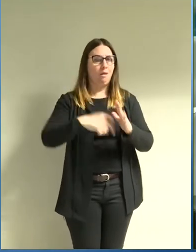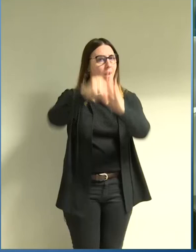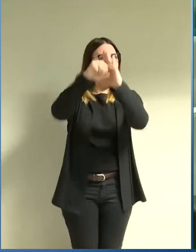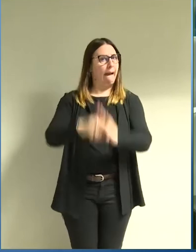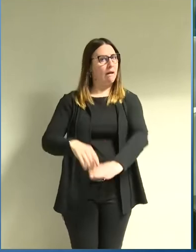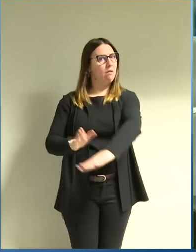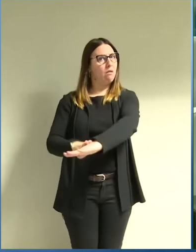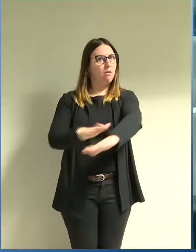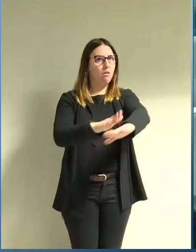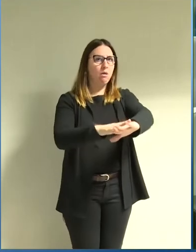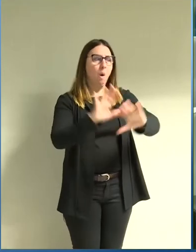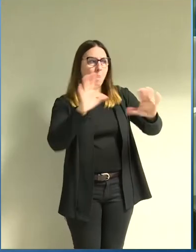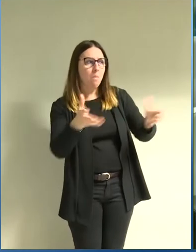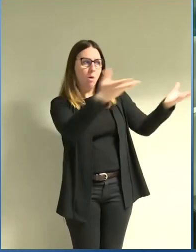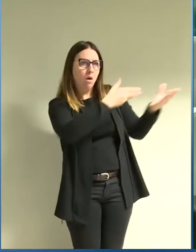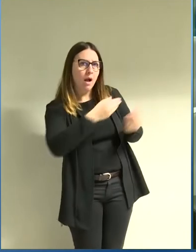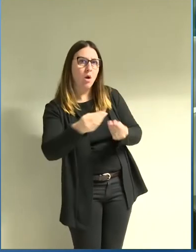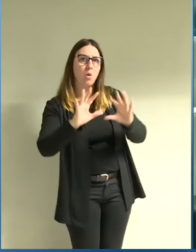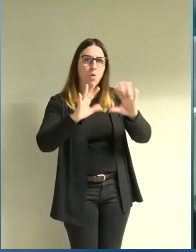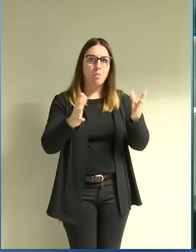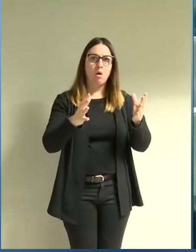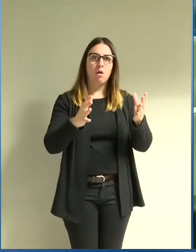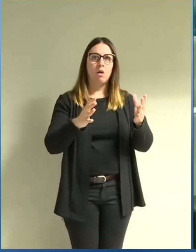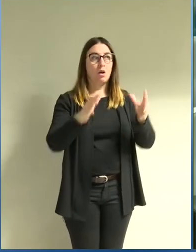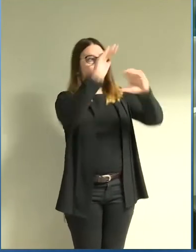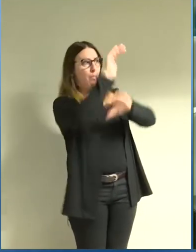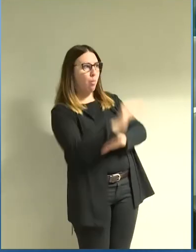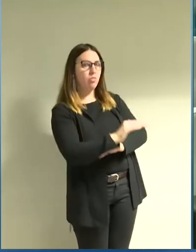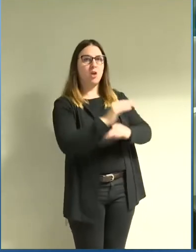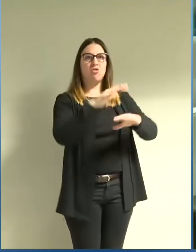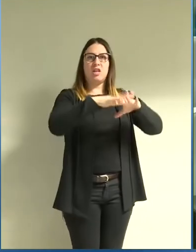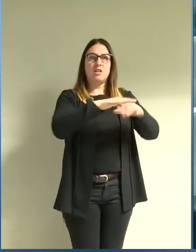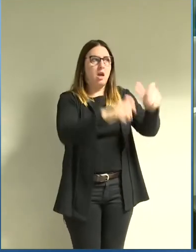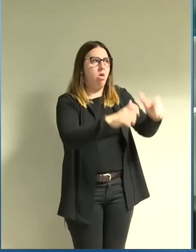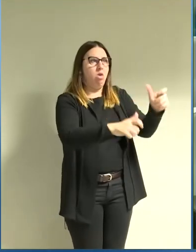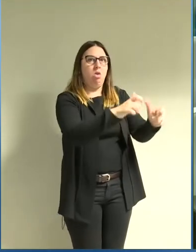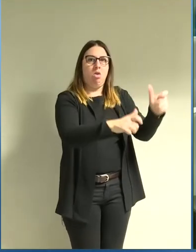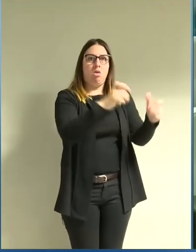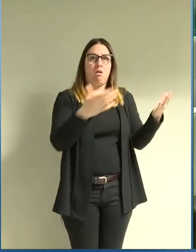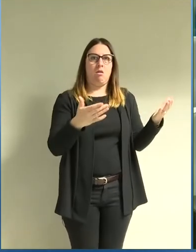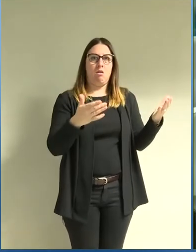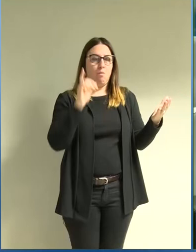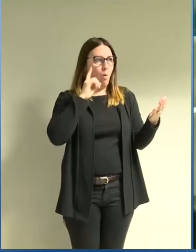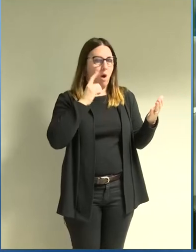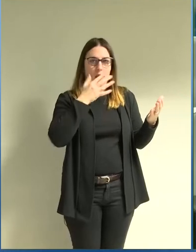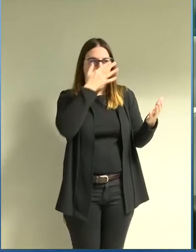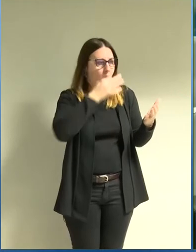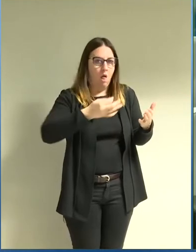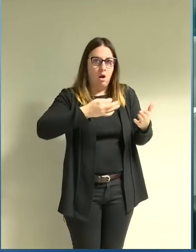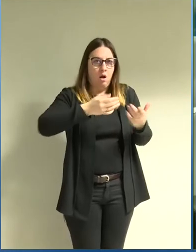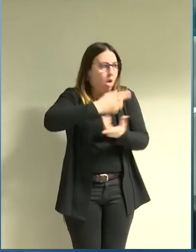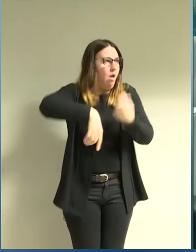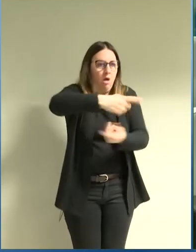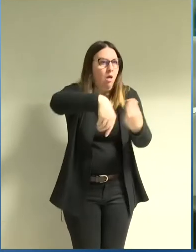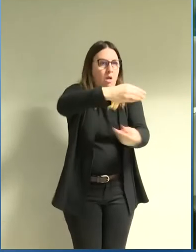d'implantation qui épargne les quartiers en difficulté je pense que pour pour sortir de cette spirale la seule politique est